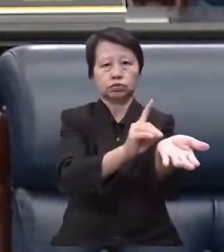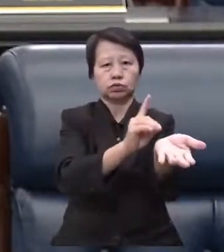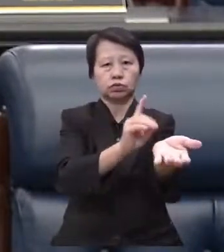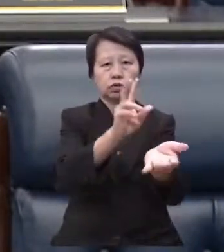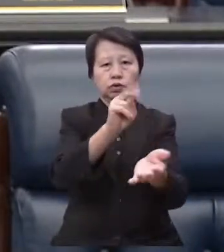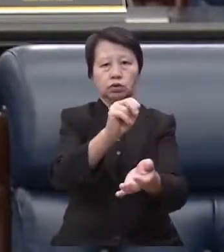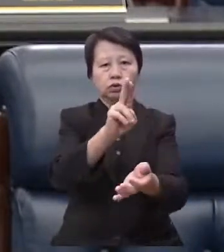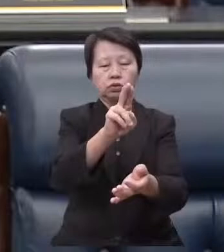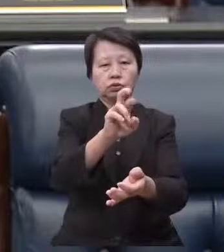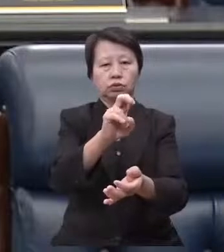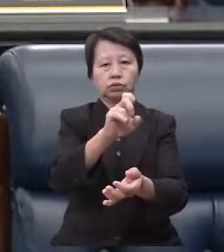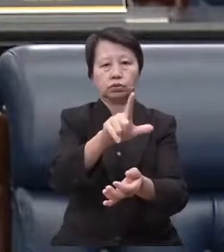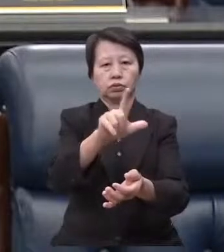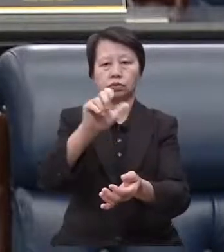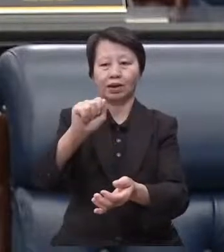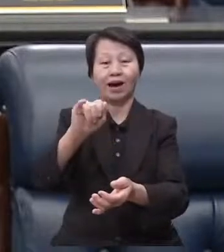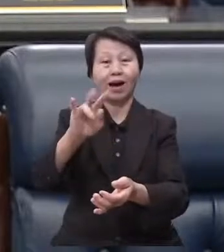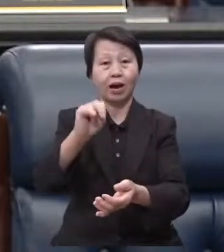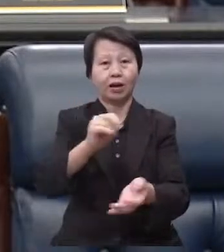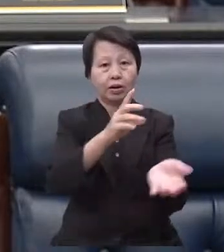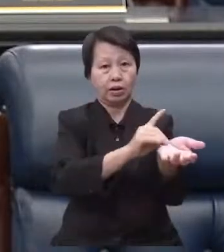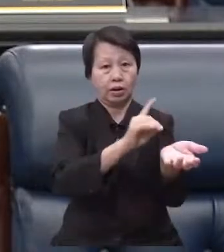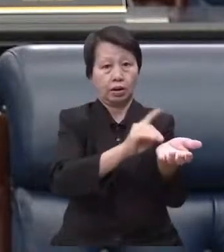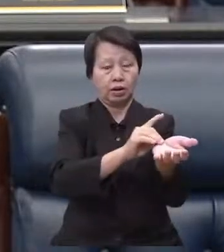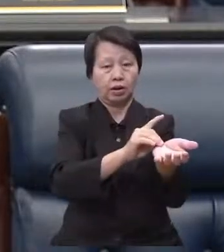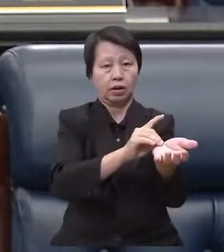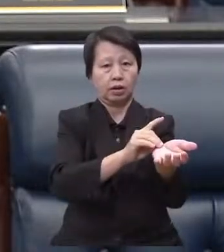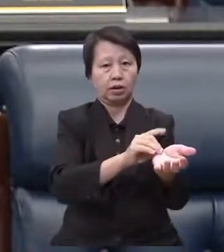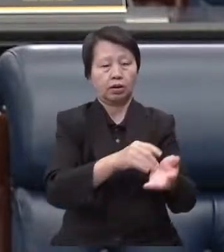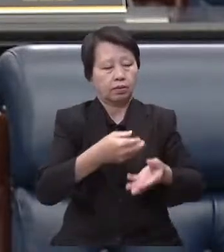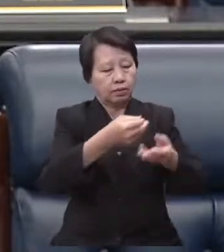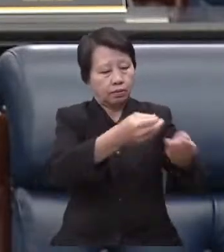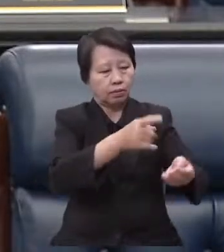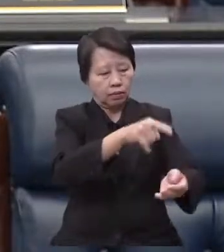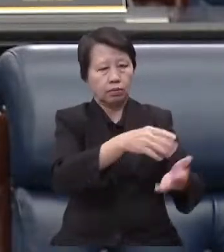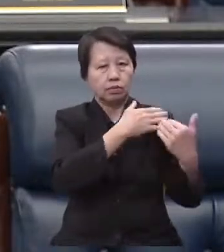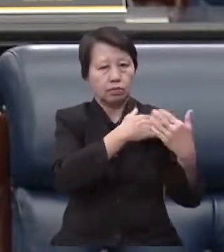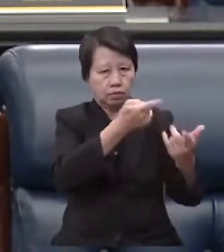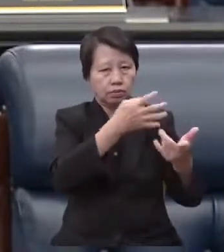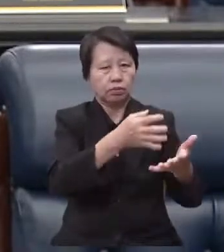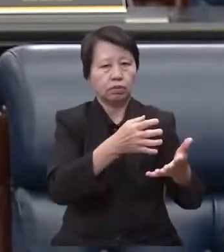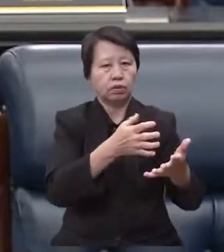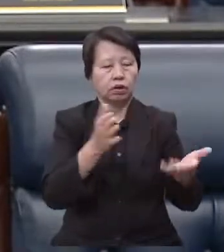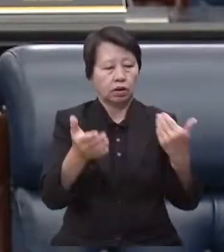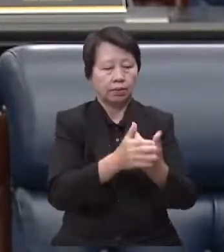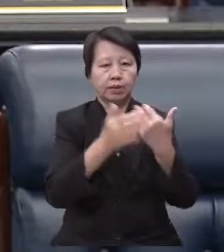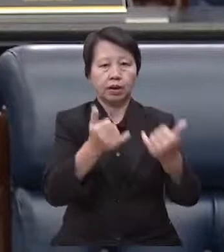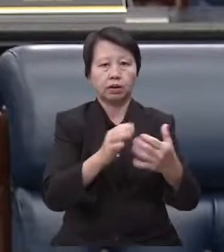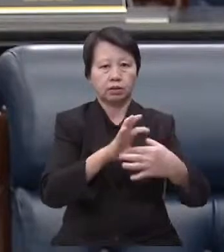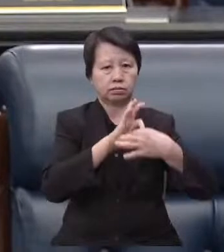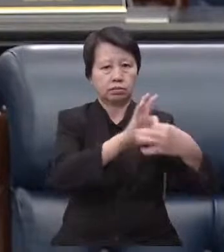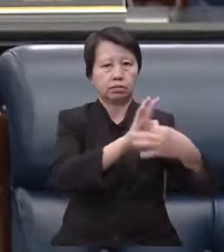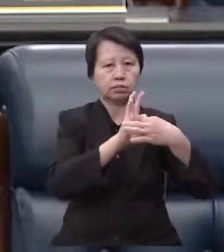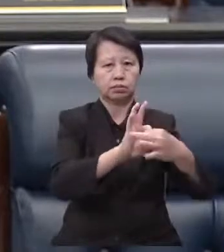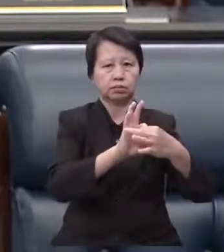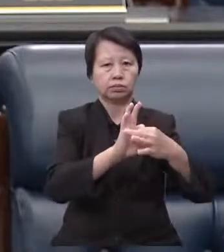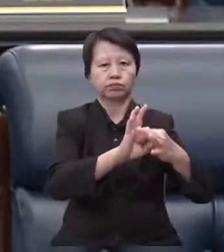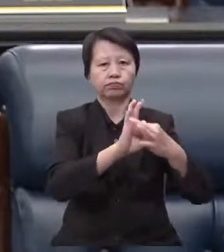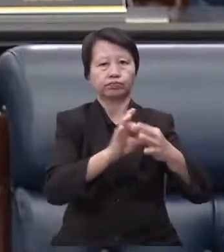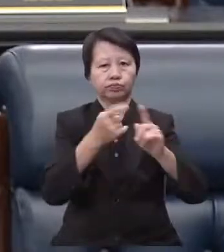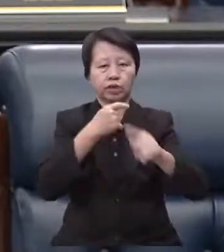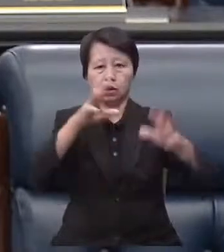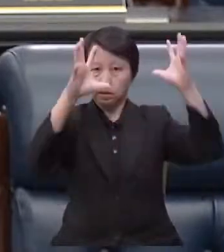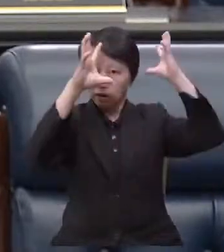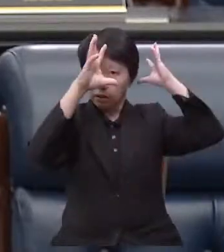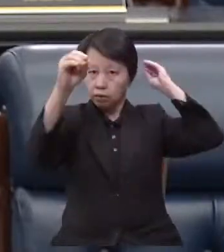ini, dan sehingga kini kita mendapat kerjasama daripada